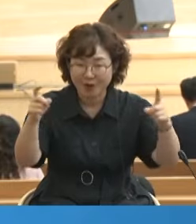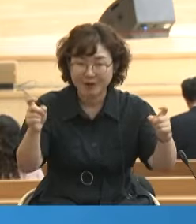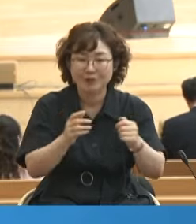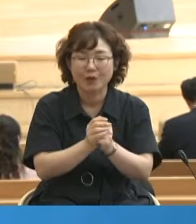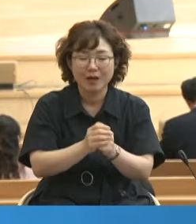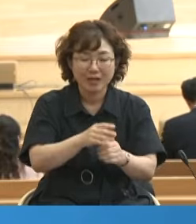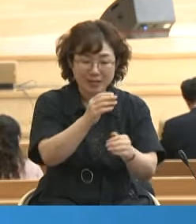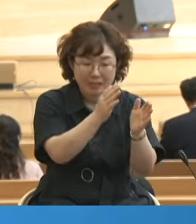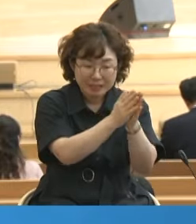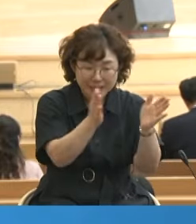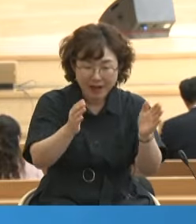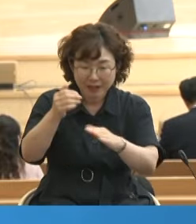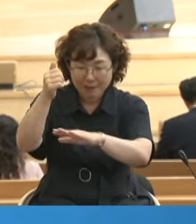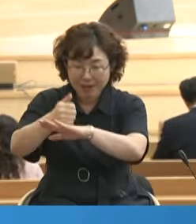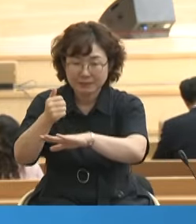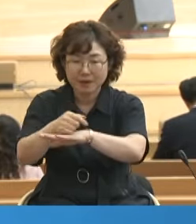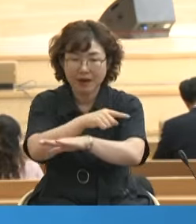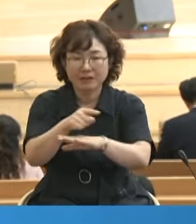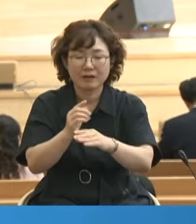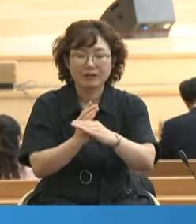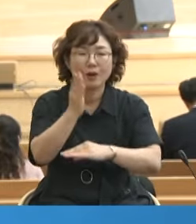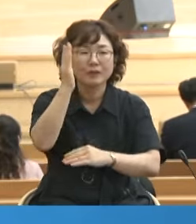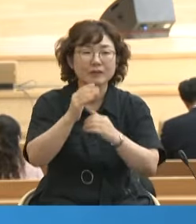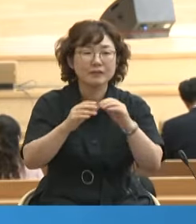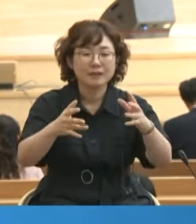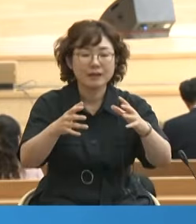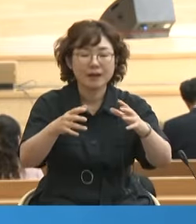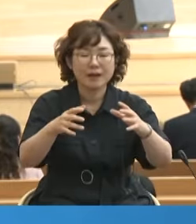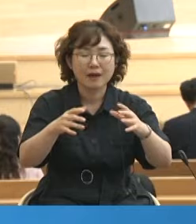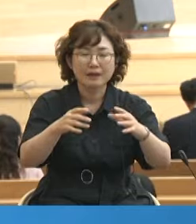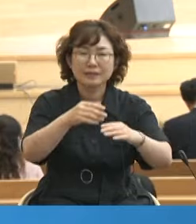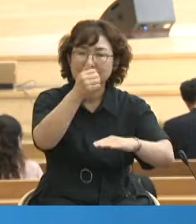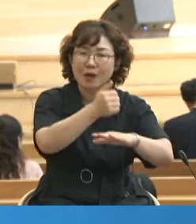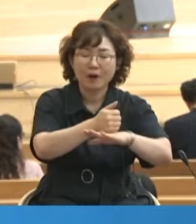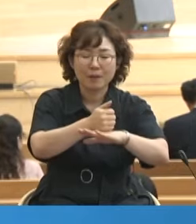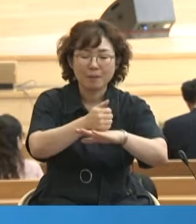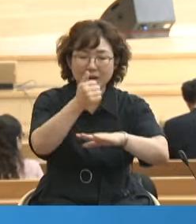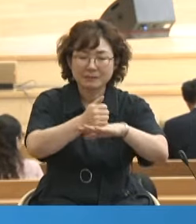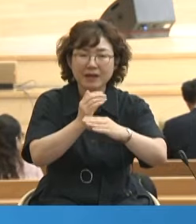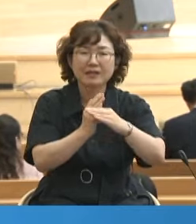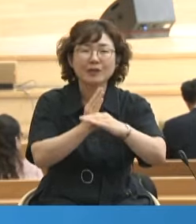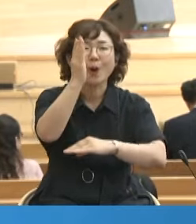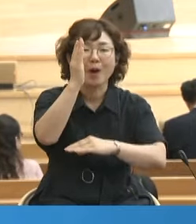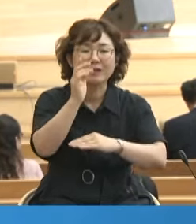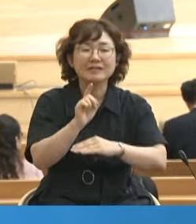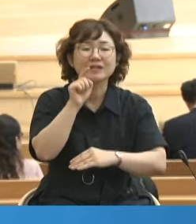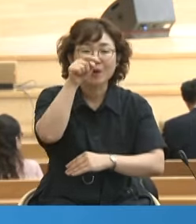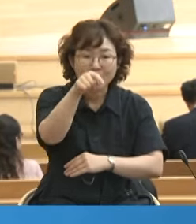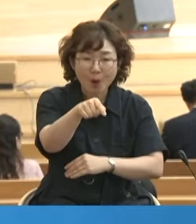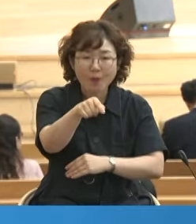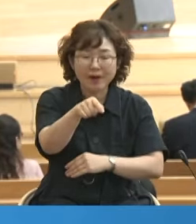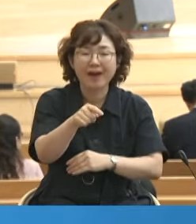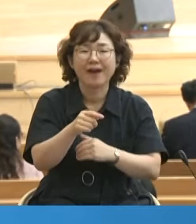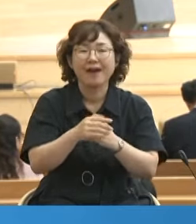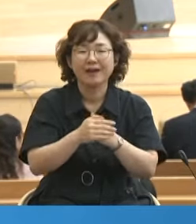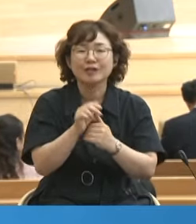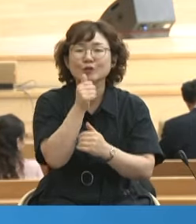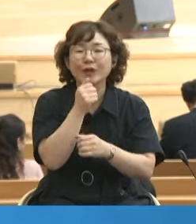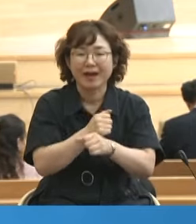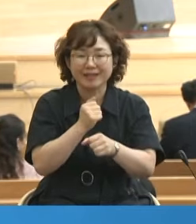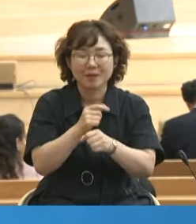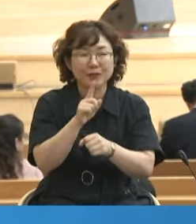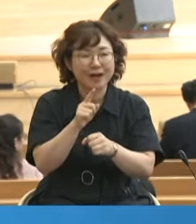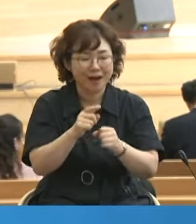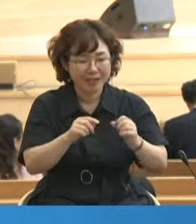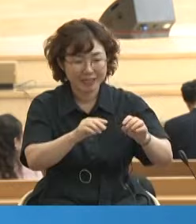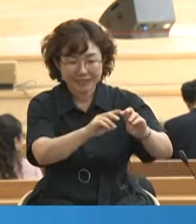시작과 마침을 뛰어넘어서 세상의 끝, 그 너머를 소개하고 있어요. 마치 신대륙을 발견한